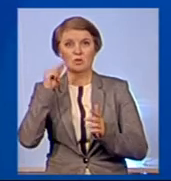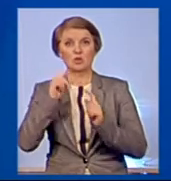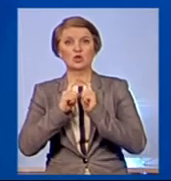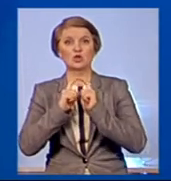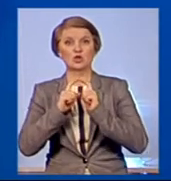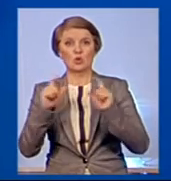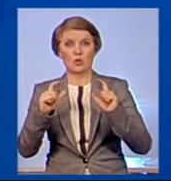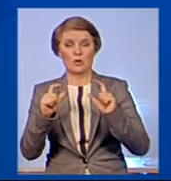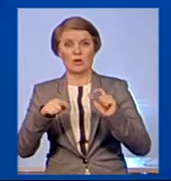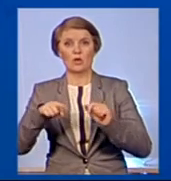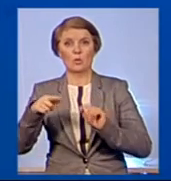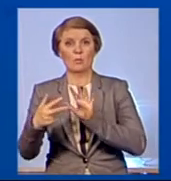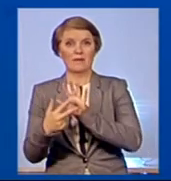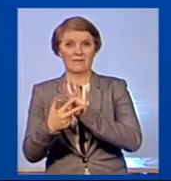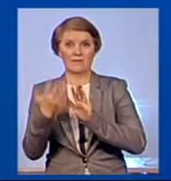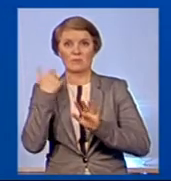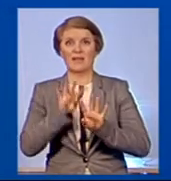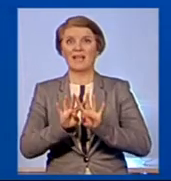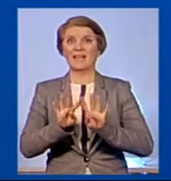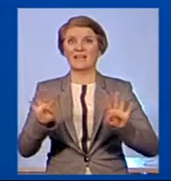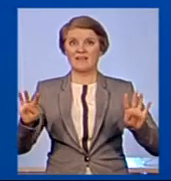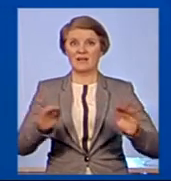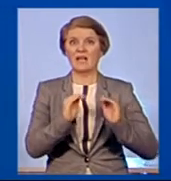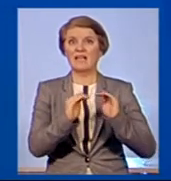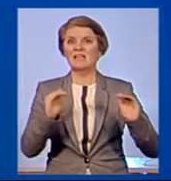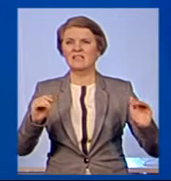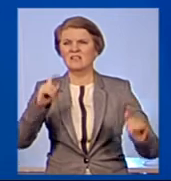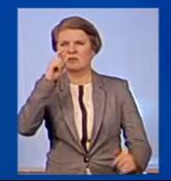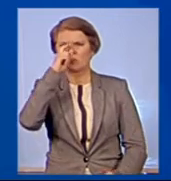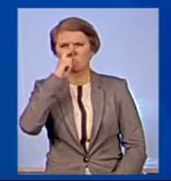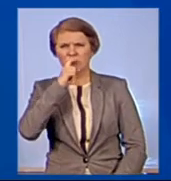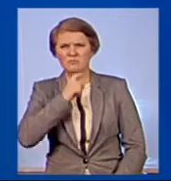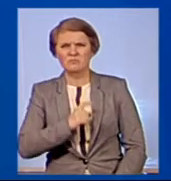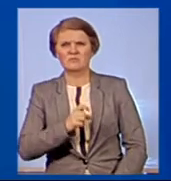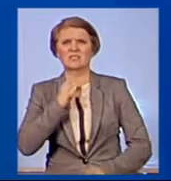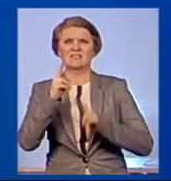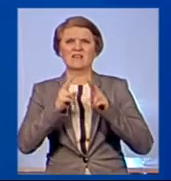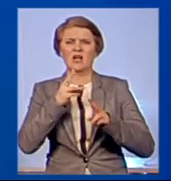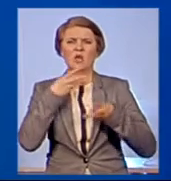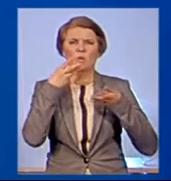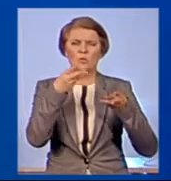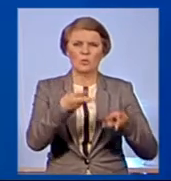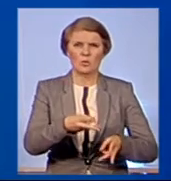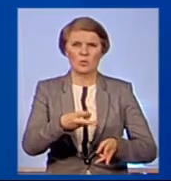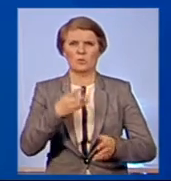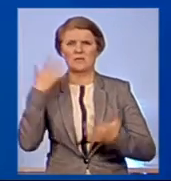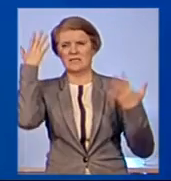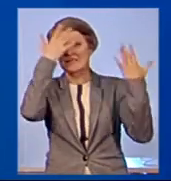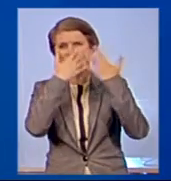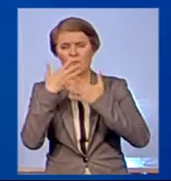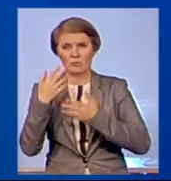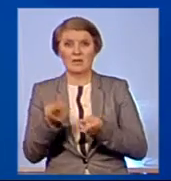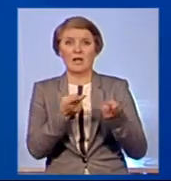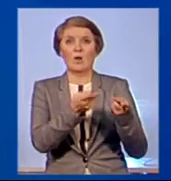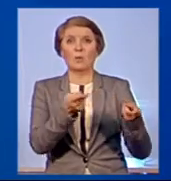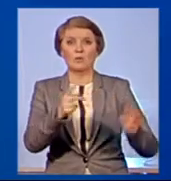лінійки учням стало зле. Діти скаржилися на нудоту та запаморочення. До обласної лікарні загалом ушпиталили 55 дітей. Як